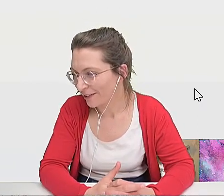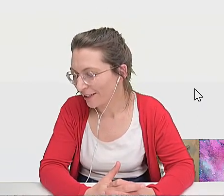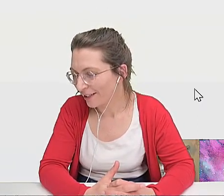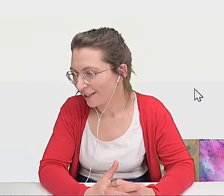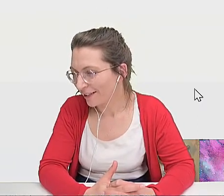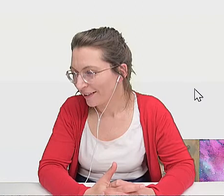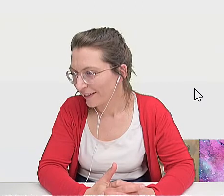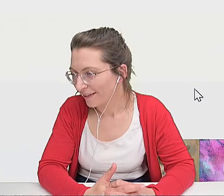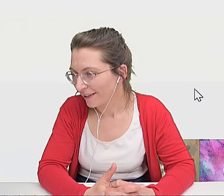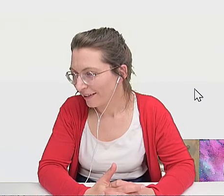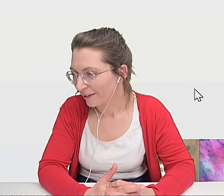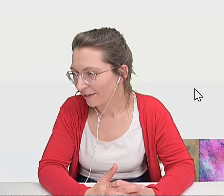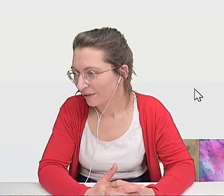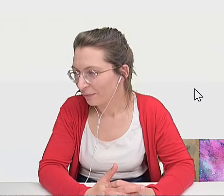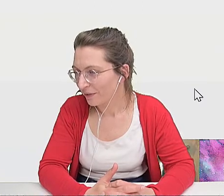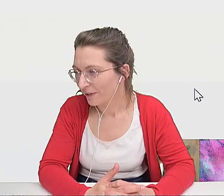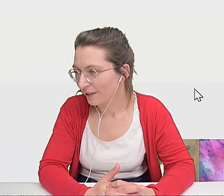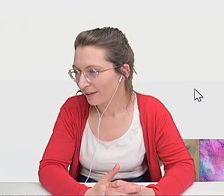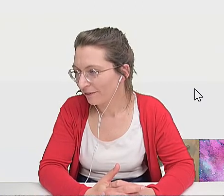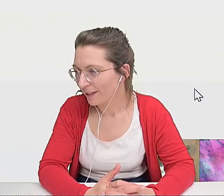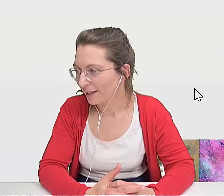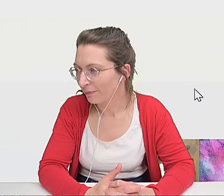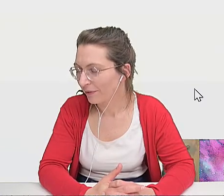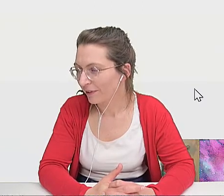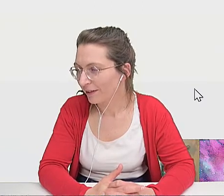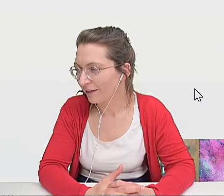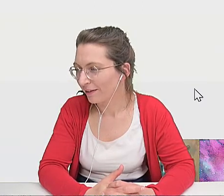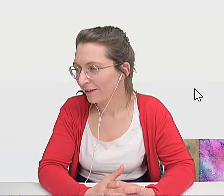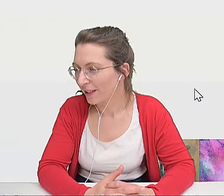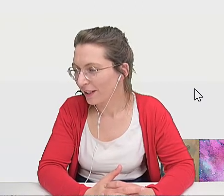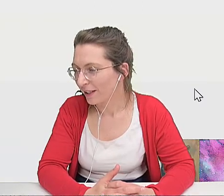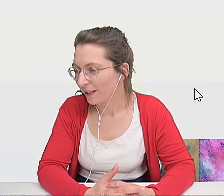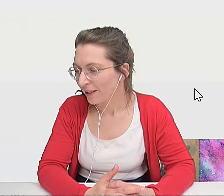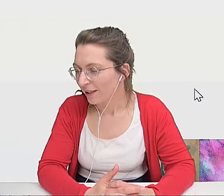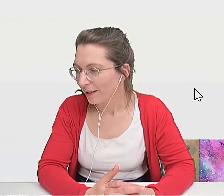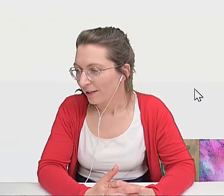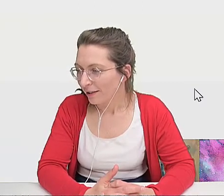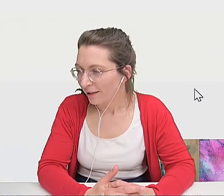genau. Die eine, die so ein bisschen, vielleicht ein bisschen...